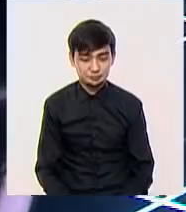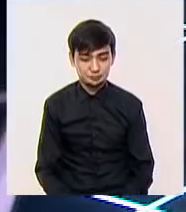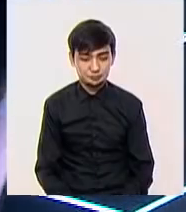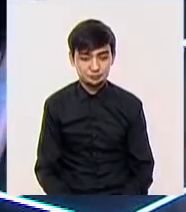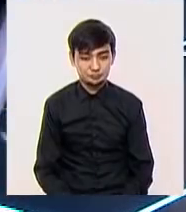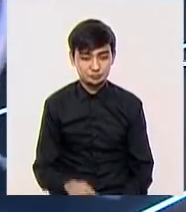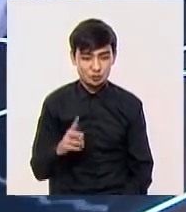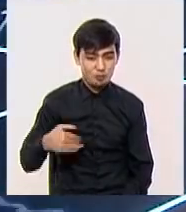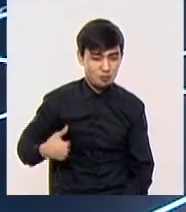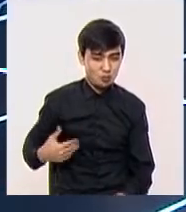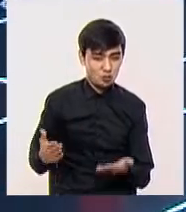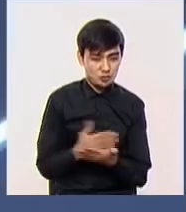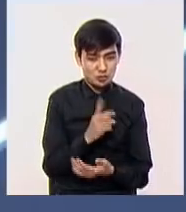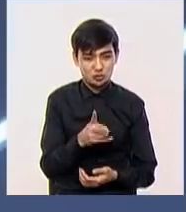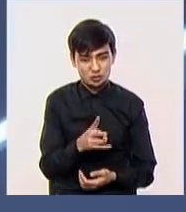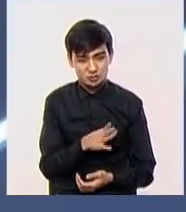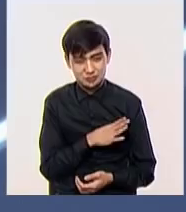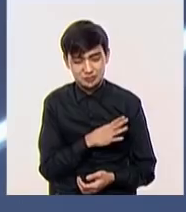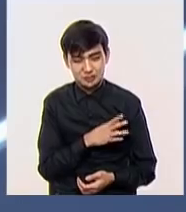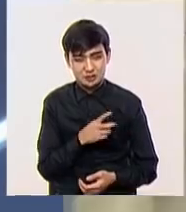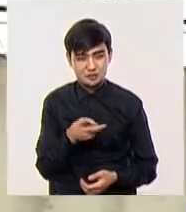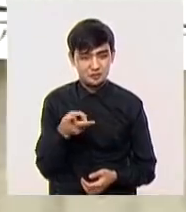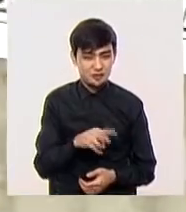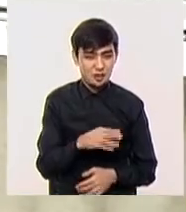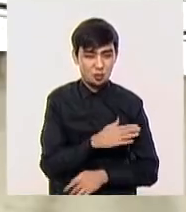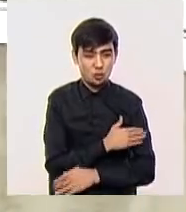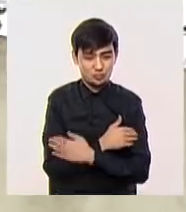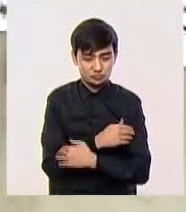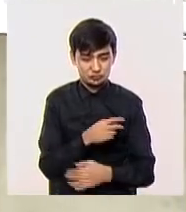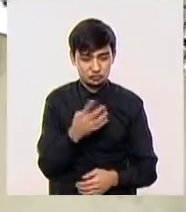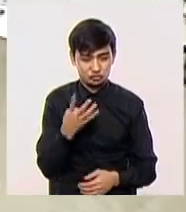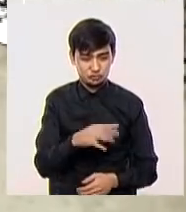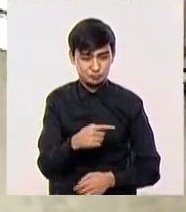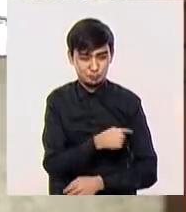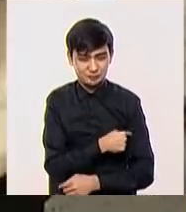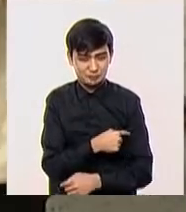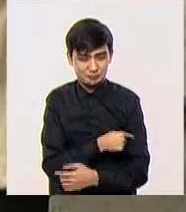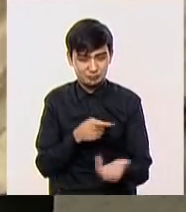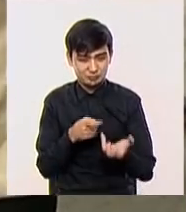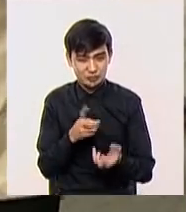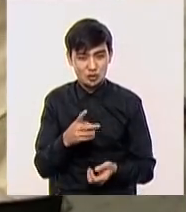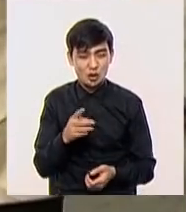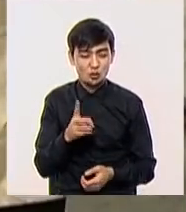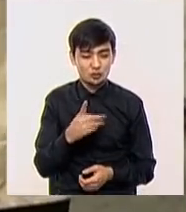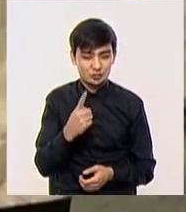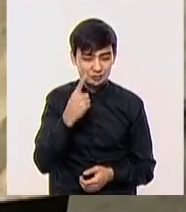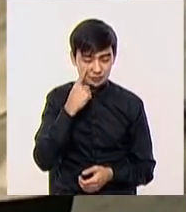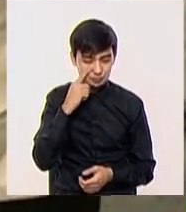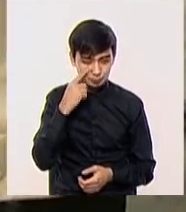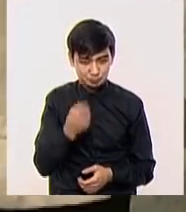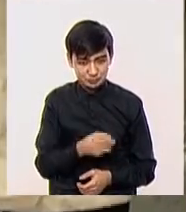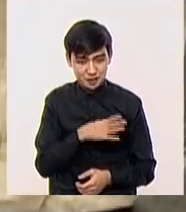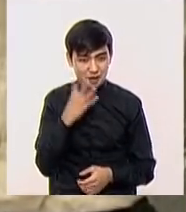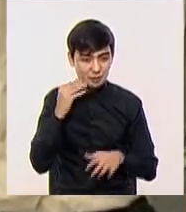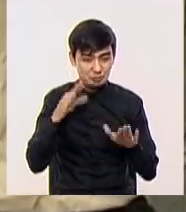Бірінің бүйрегін алып тастаған, енді бірінің екі қолына төрт оқ тиген, тағы бірінің атылған оқтан бір көзі шығып кеткен.